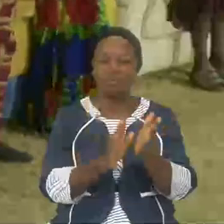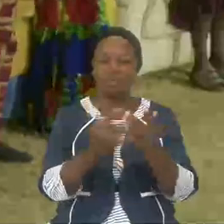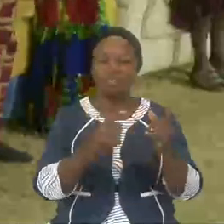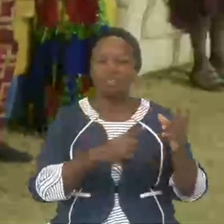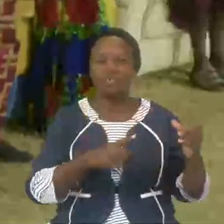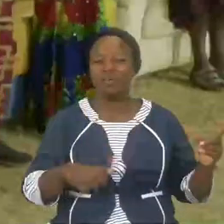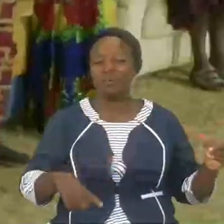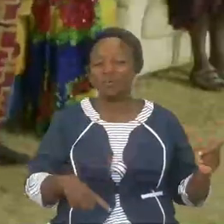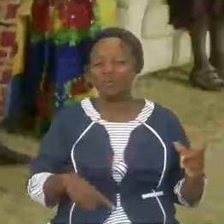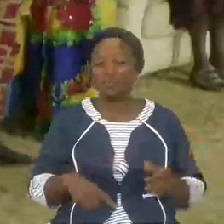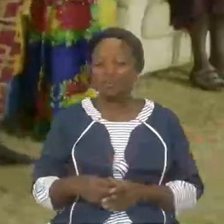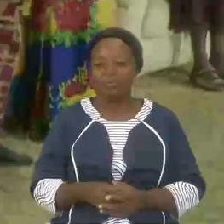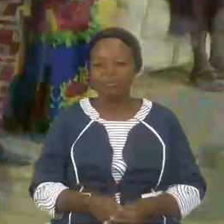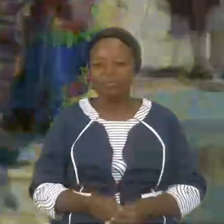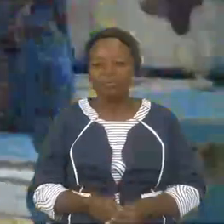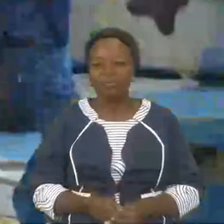Gloire à Dieu.